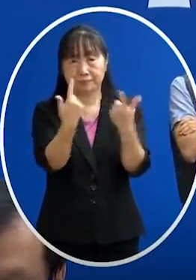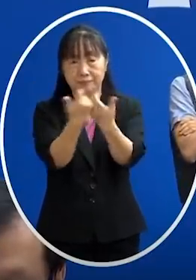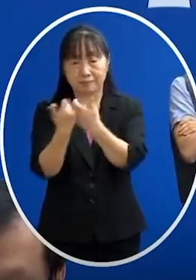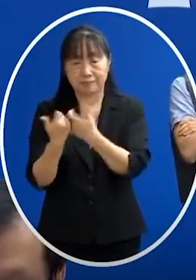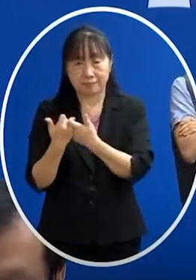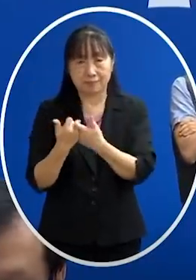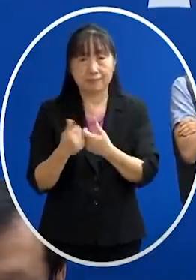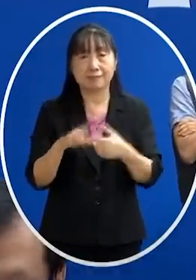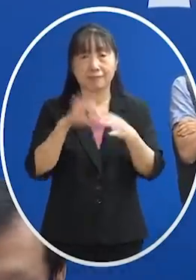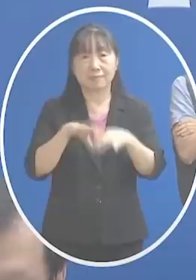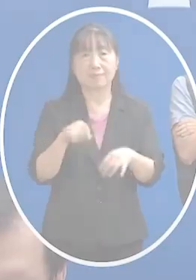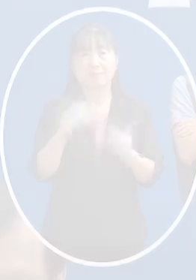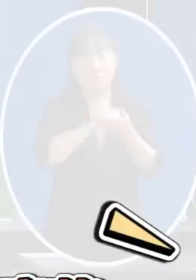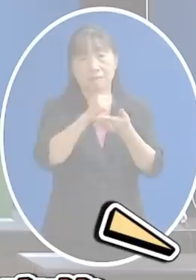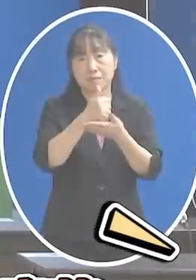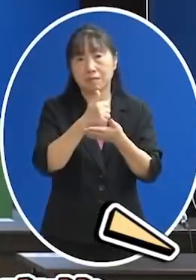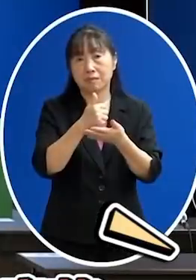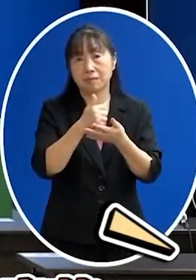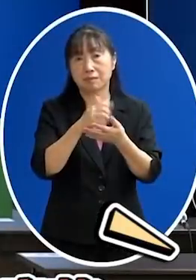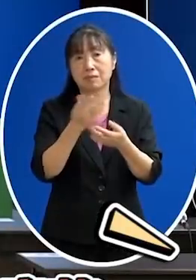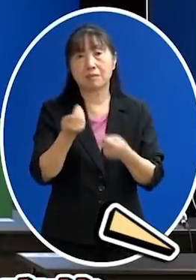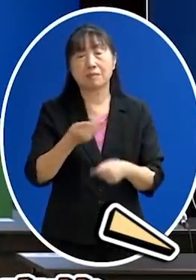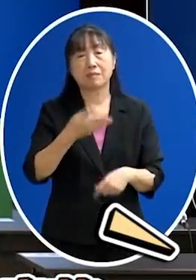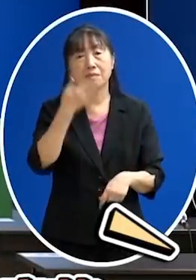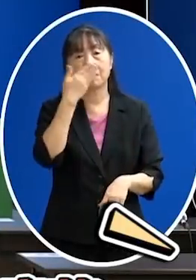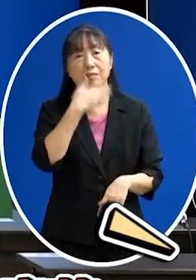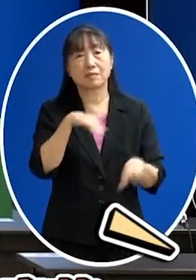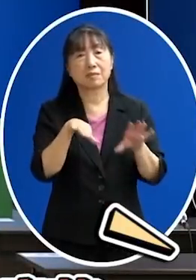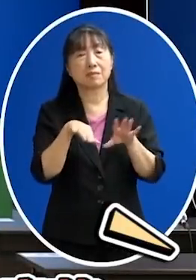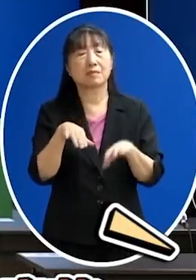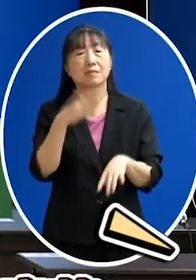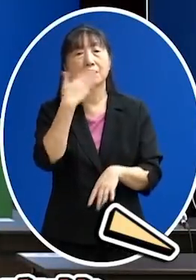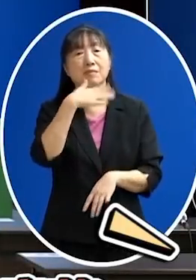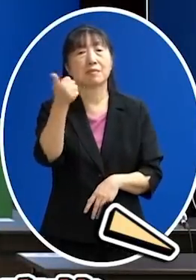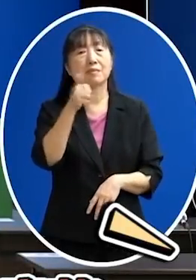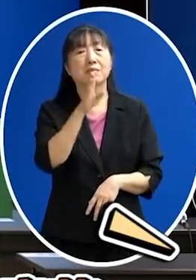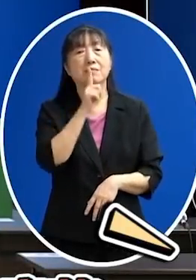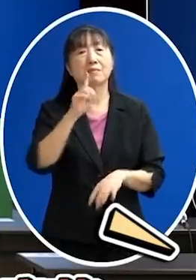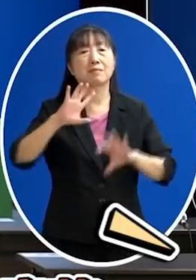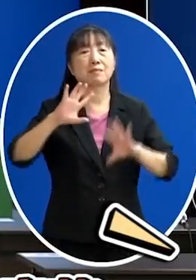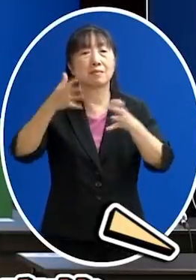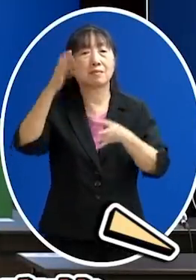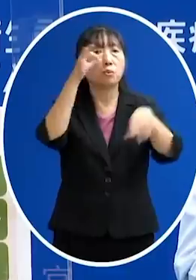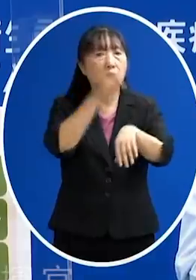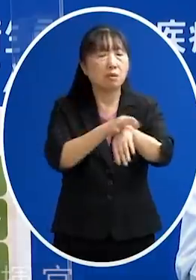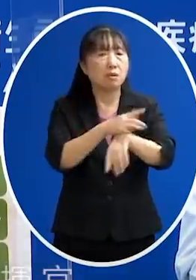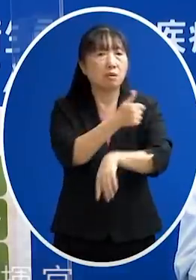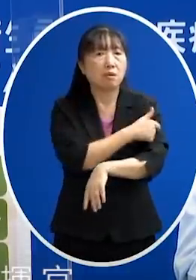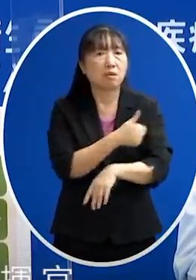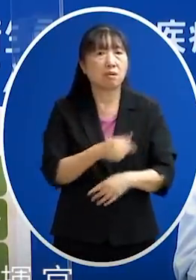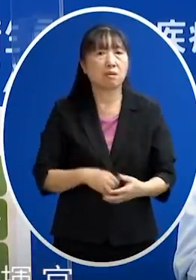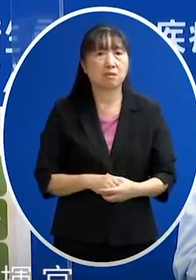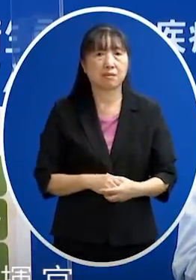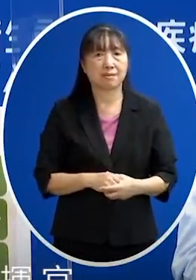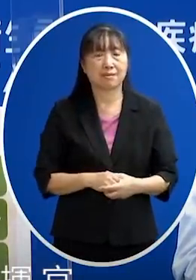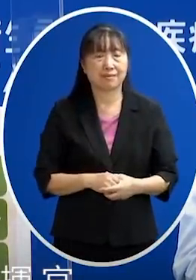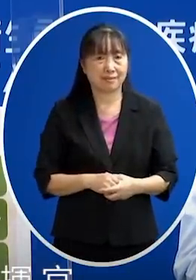底这边有一个最后的结果。 洪文正爆料说，总统已经偷偷打了辉瑞疫苗。 辉